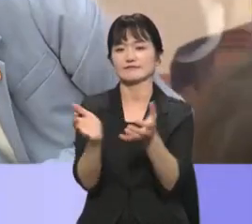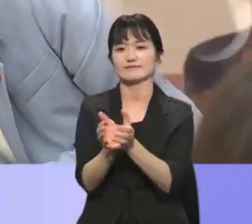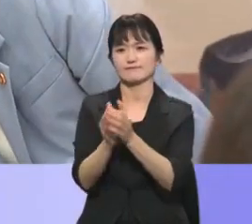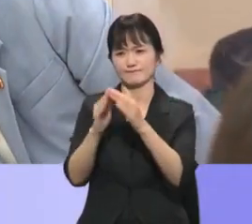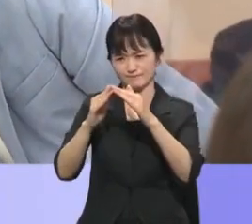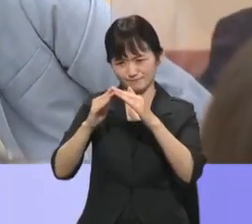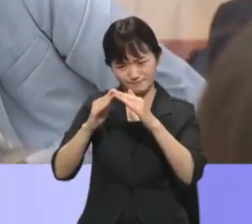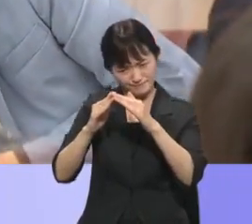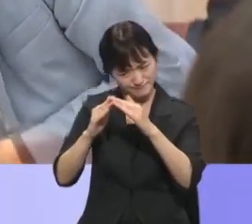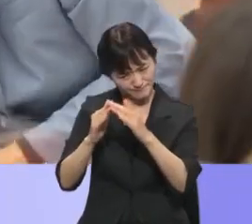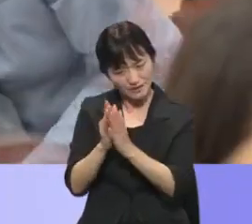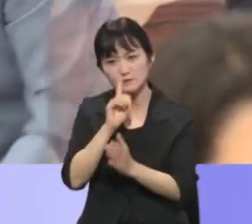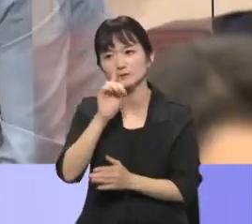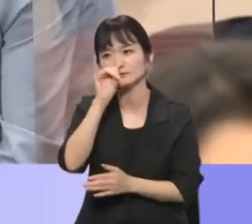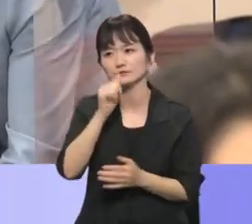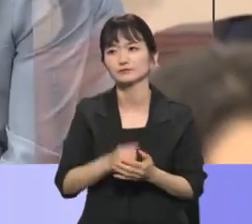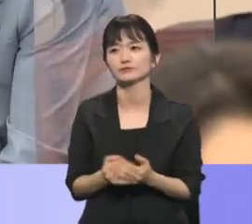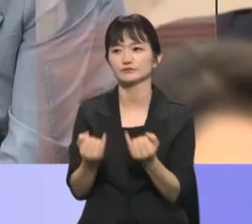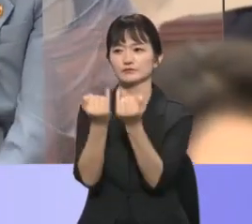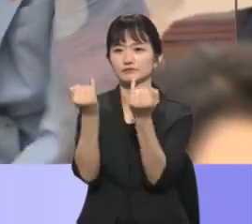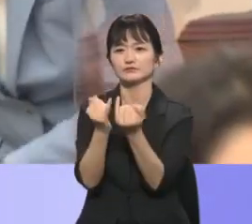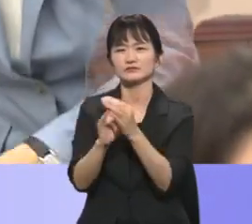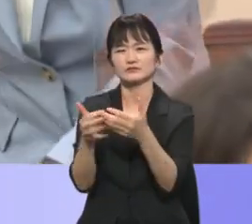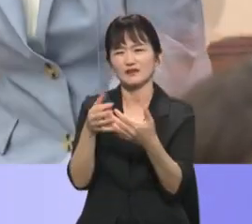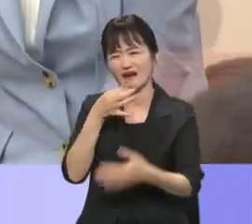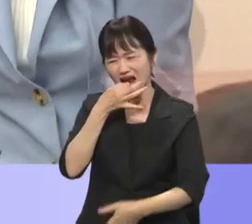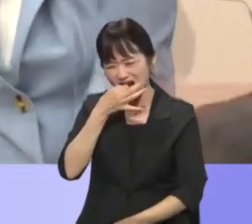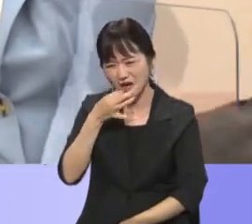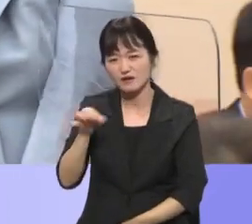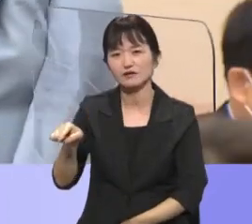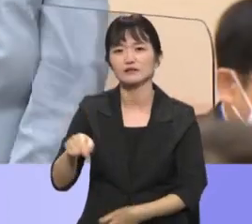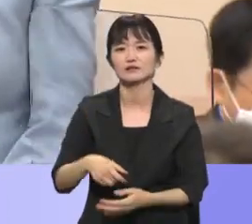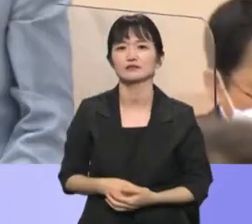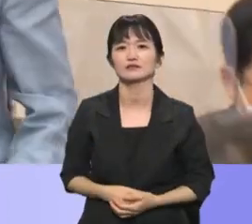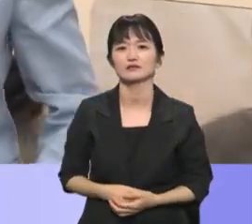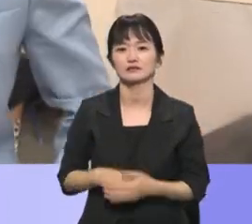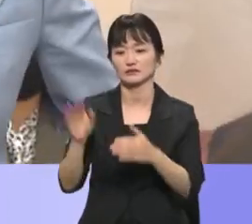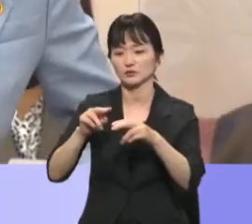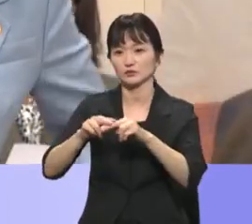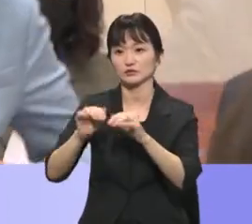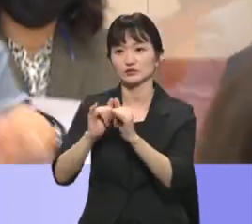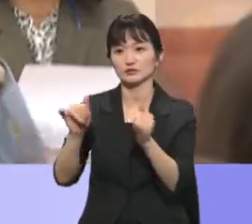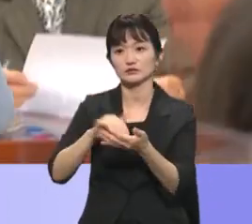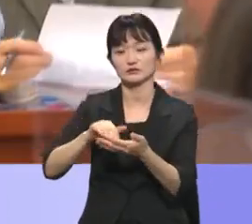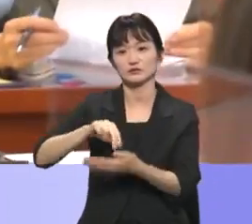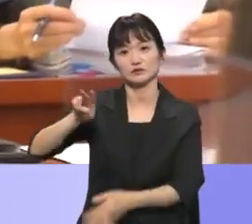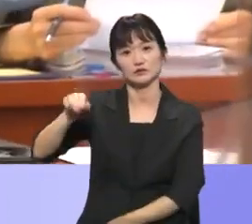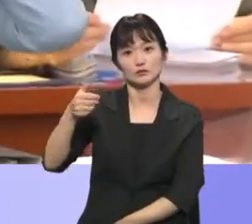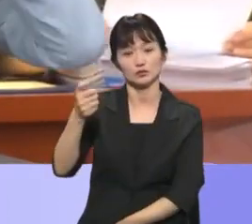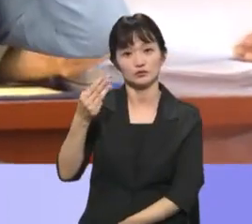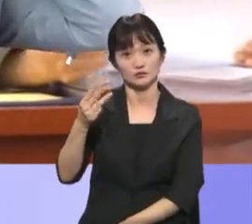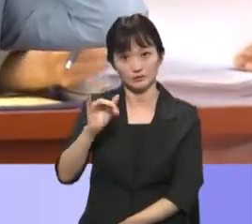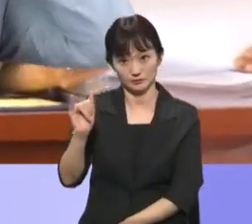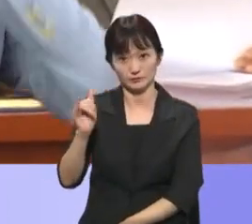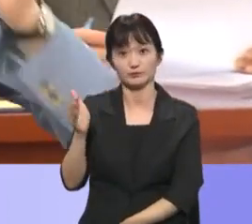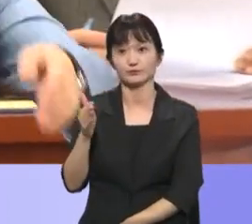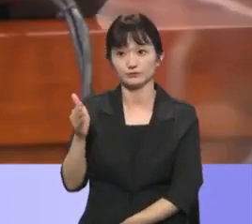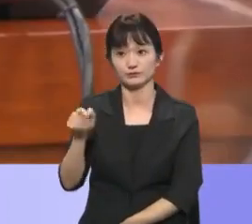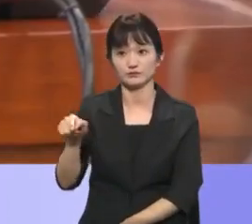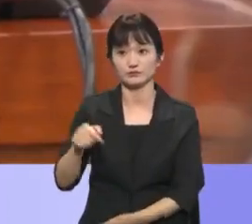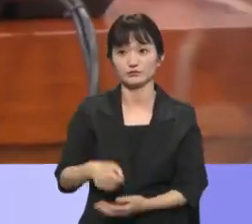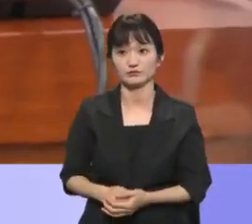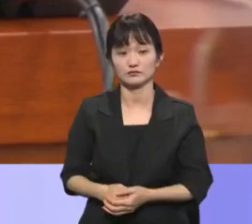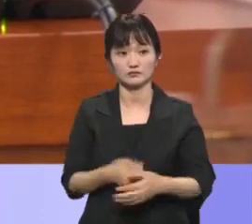저는 여가부가 좀 이번에 욕심을 좀 냈다고 봐요 여가부가 여가부에 계신지 공직자들이 한 253명 정도가 되는데